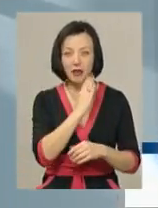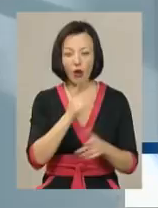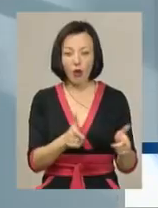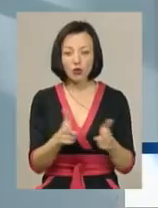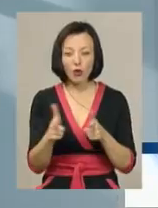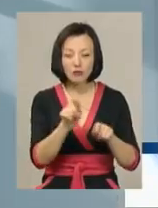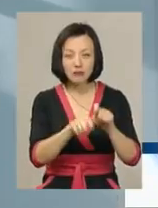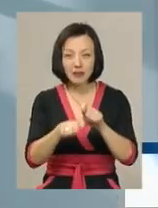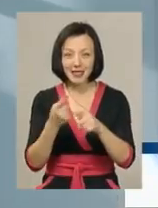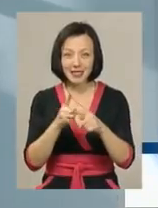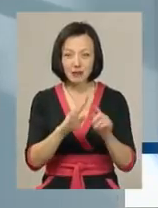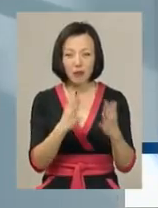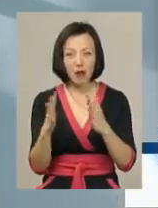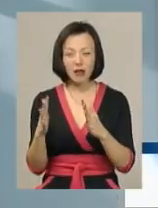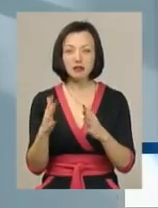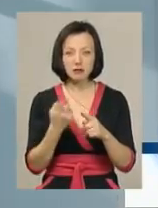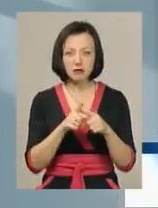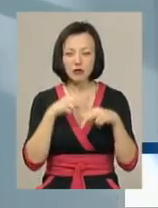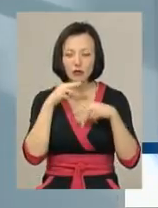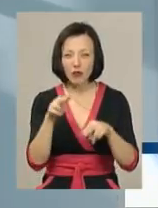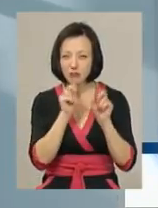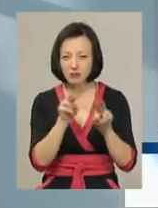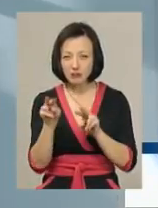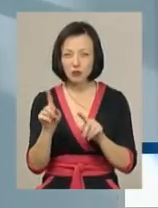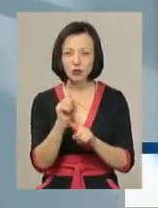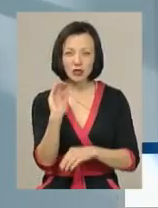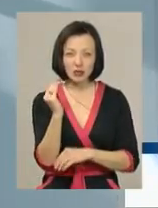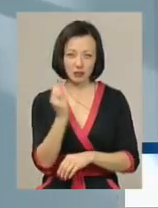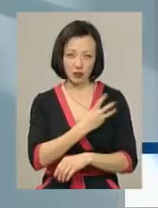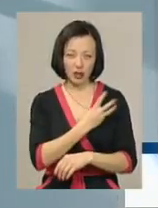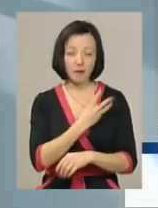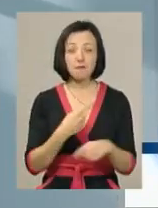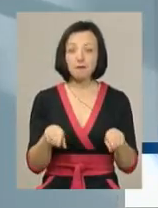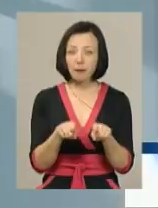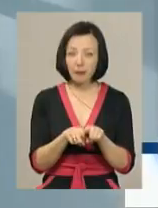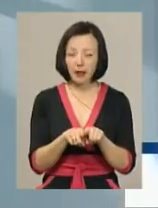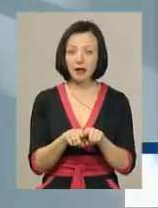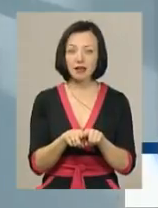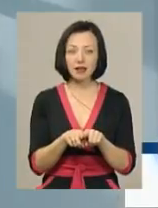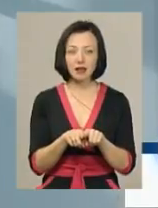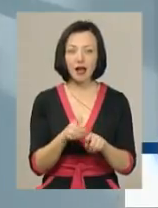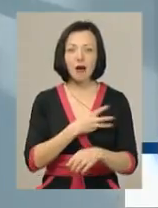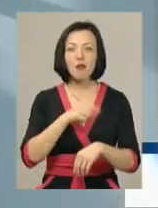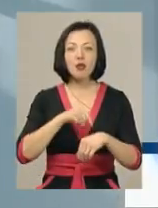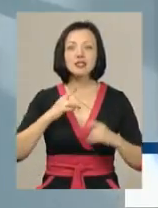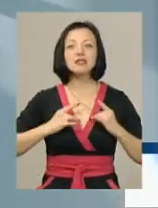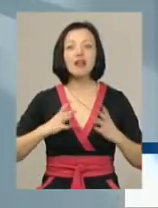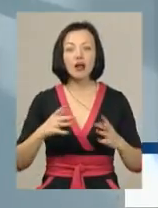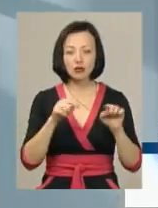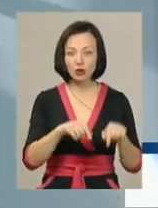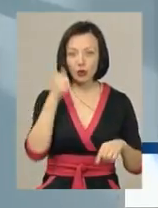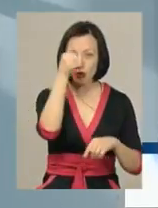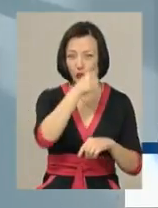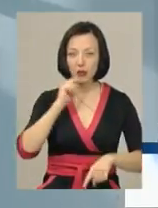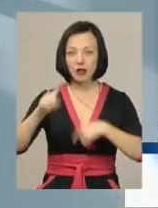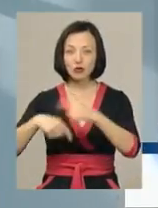готові відслідковувати оці моменти вони це відслідковувати будуть так само відслідковувати емоцію дитини під час свята свято є цього року